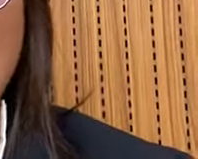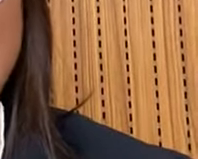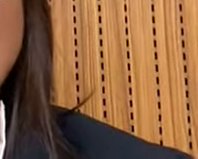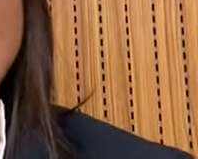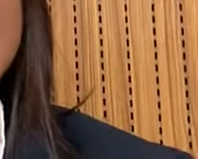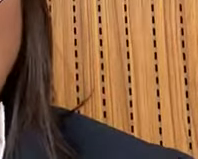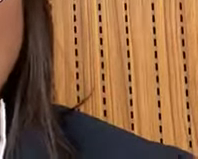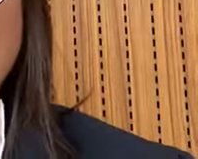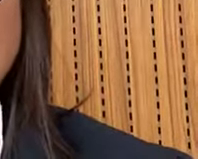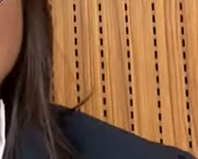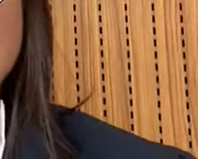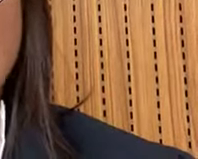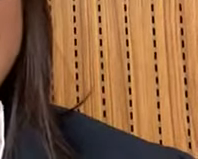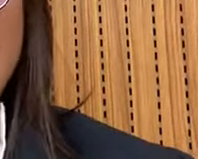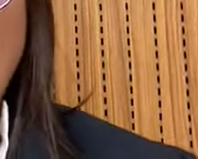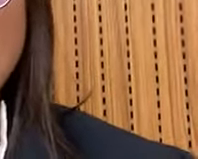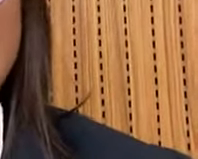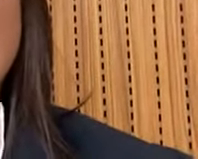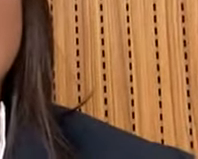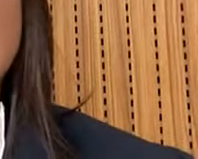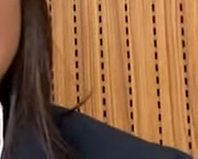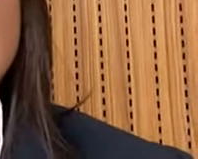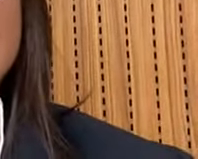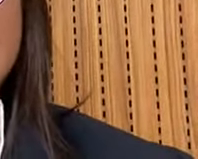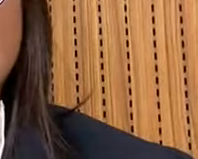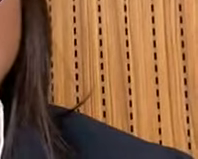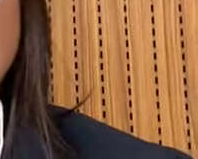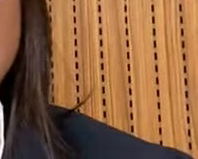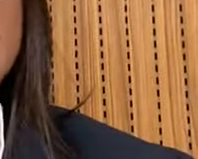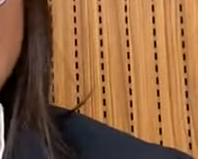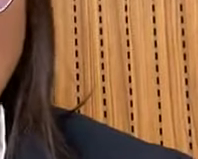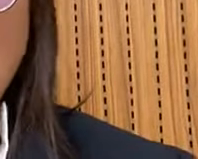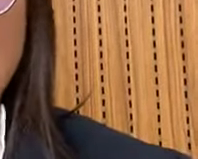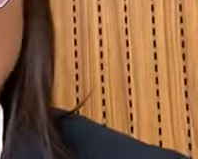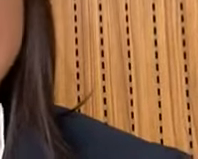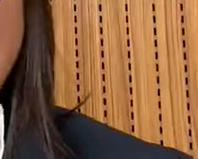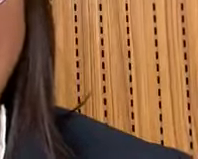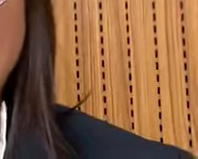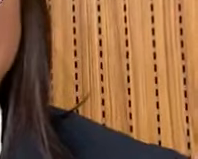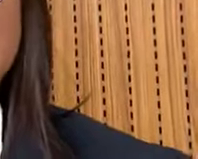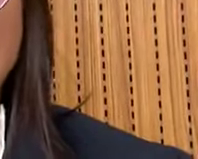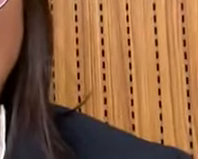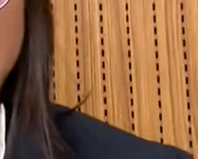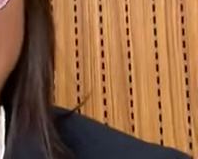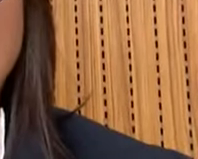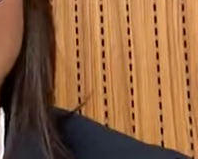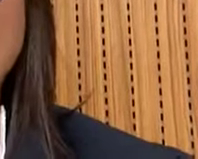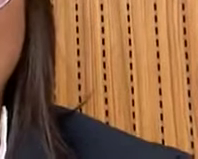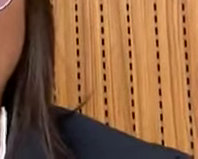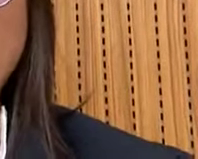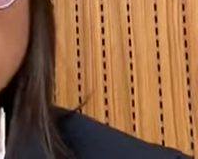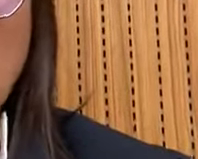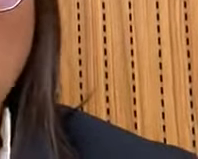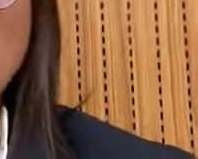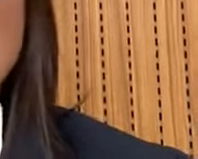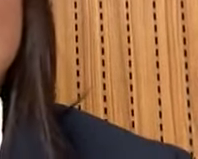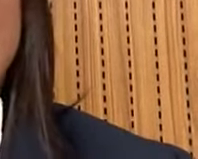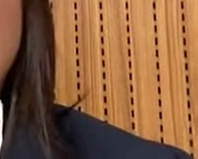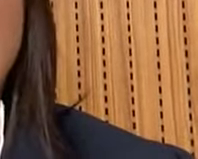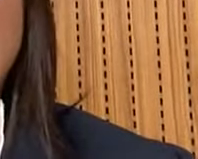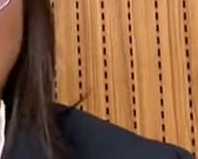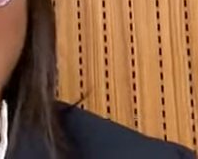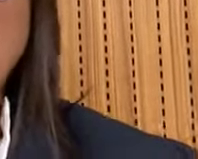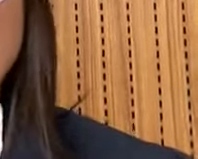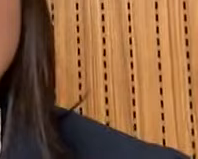สพรรคก้าวไกลนะสสอมรัตน์นะแล้วก็สสสมคิดเชื้อคงของเพื่อไทยและนายสงครามกิเลศไพโรจน์ของพรรคเพื่อชาติ